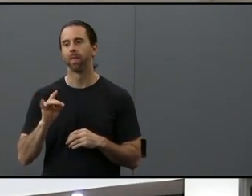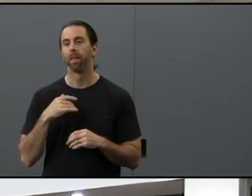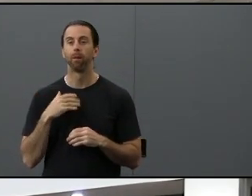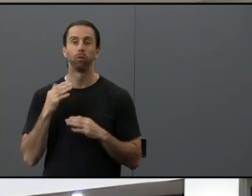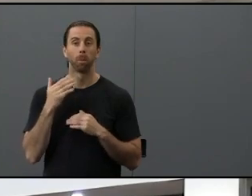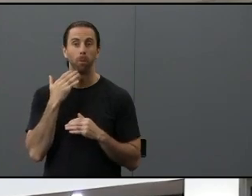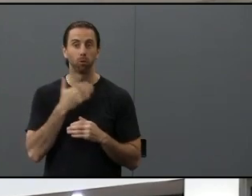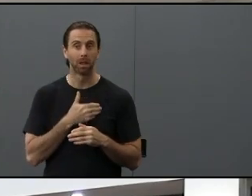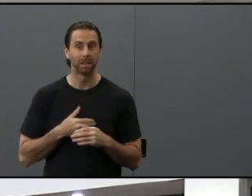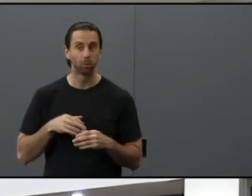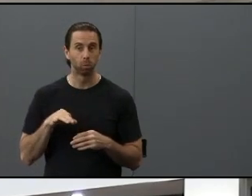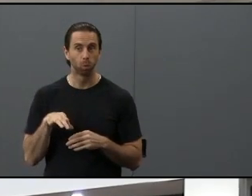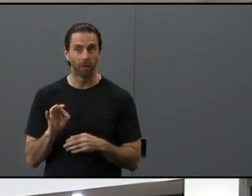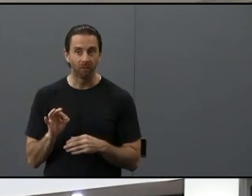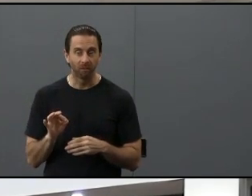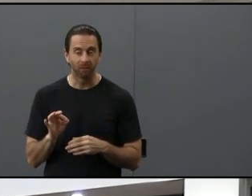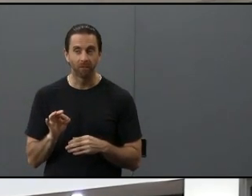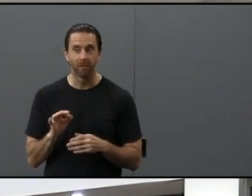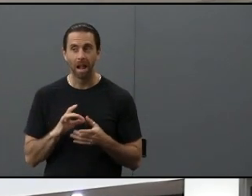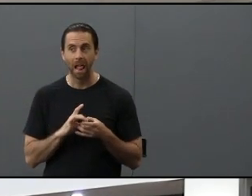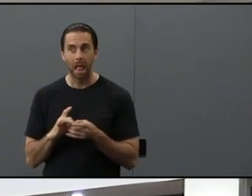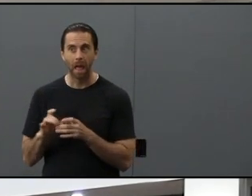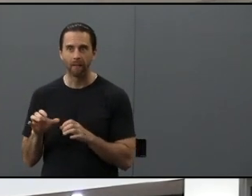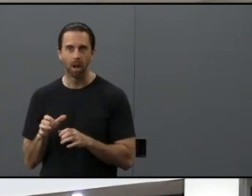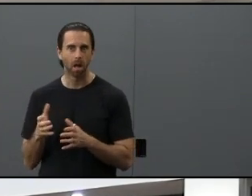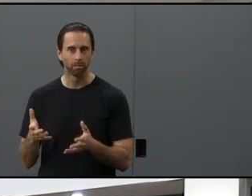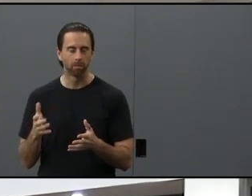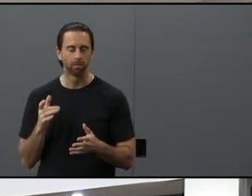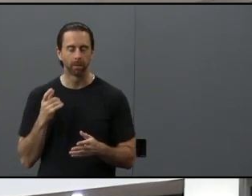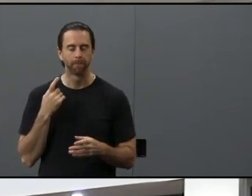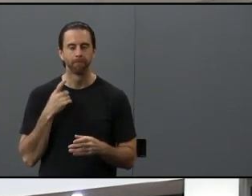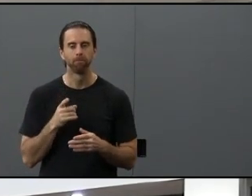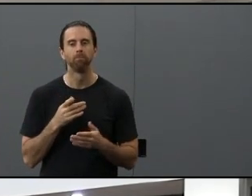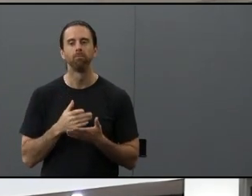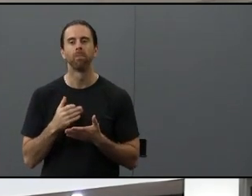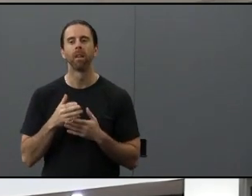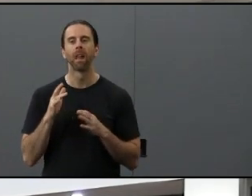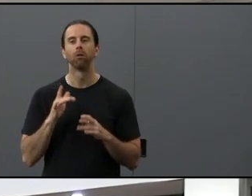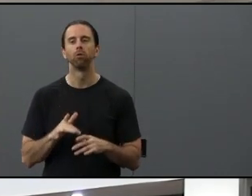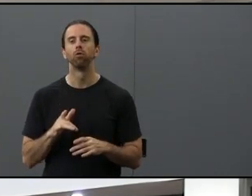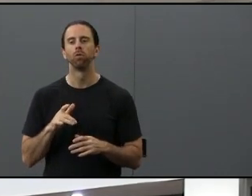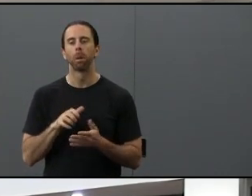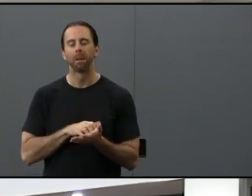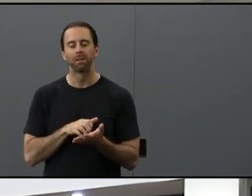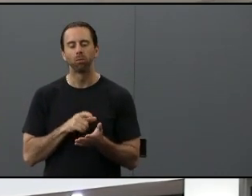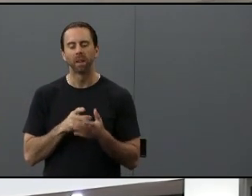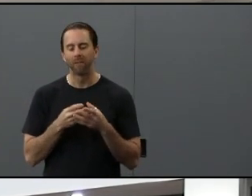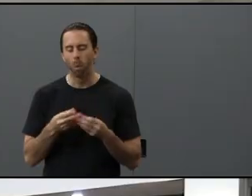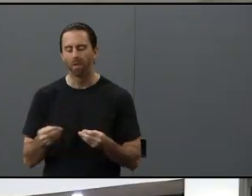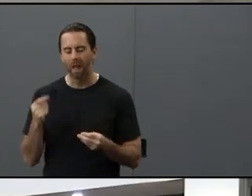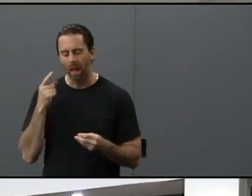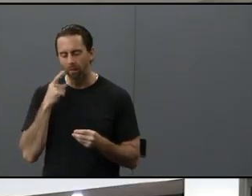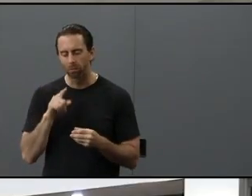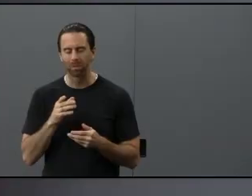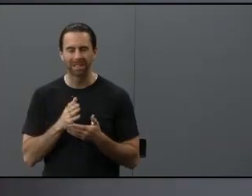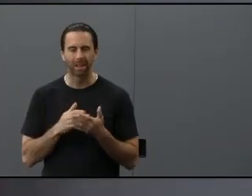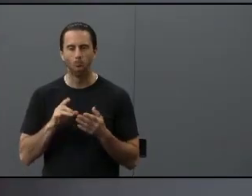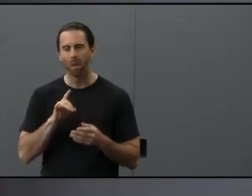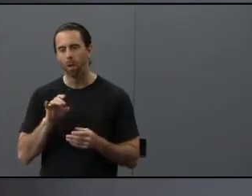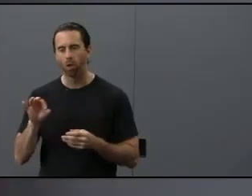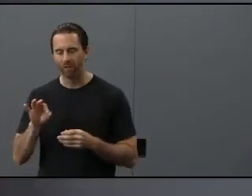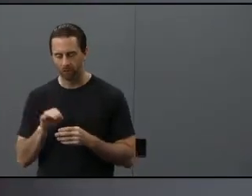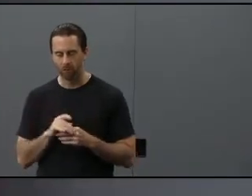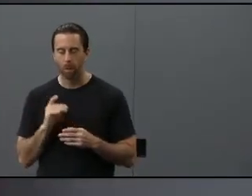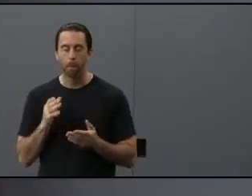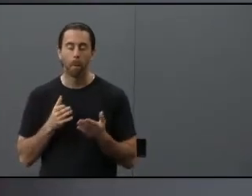souhaite bonne chance pour trouver un un lien à faire déb de la neige et pendage d'abrasif et de fondant dans les rues des secteurs 8 et 9 alors il